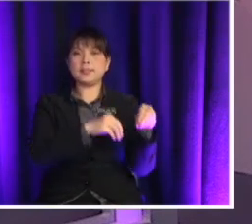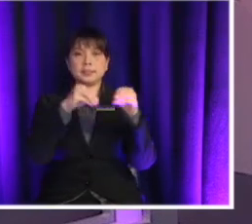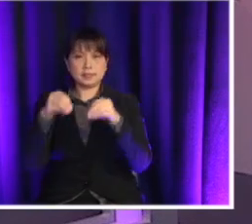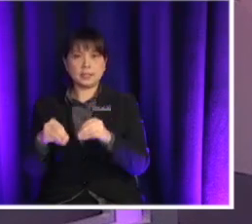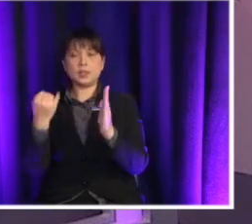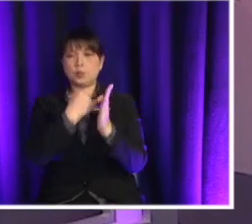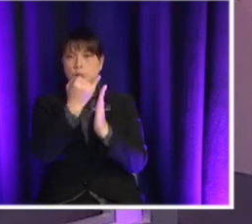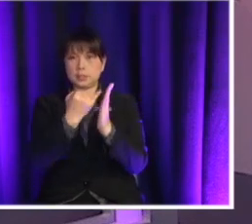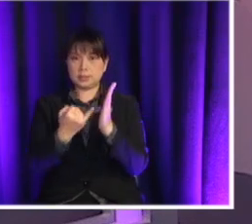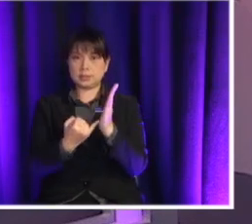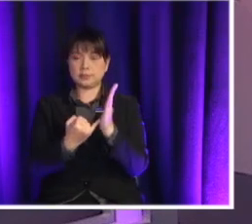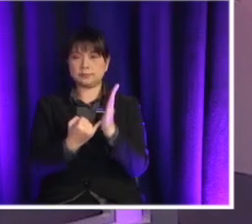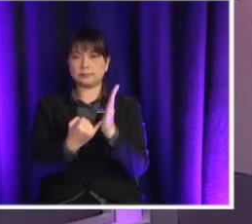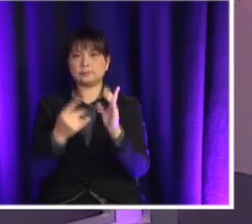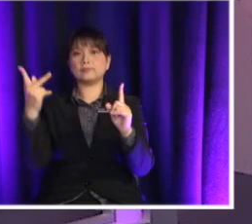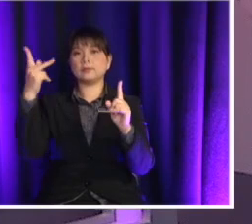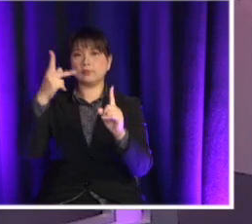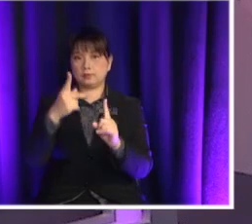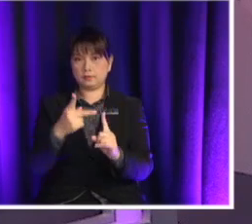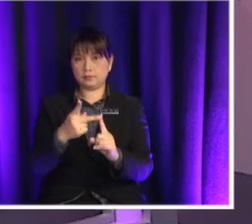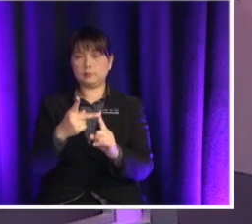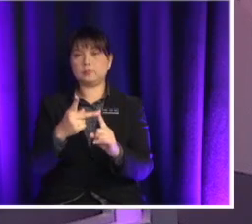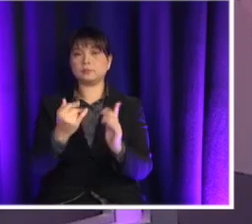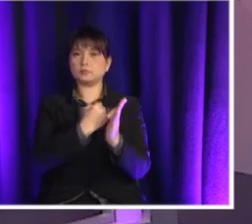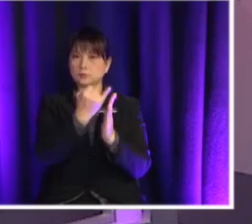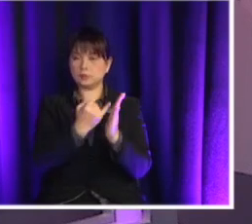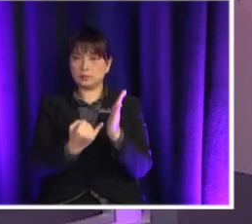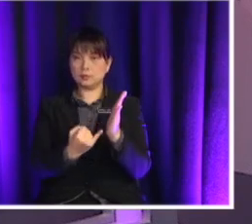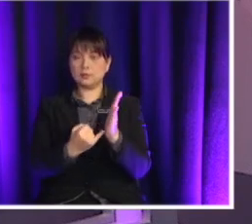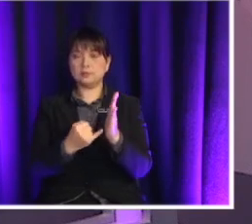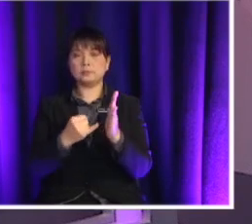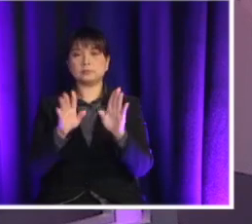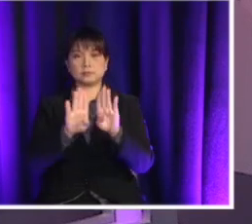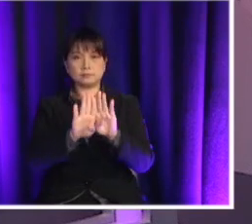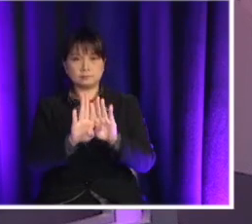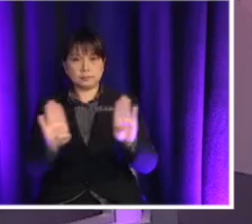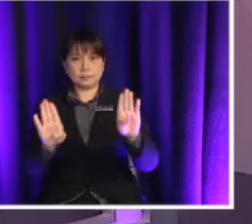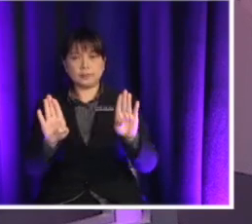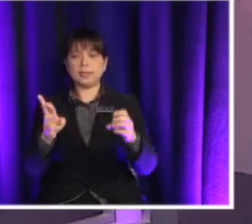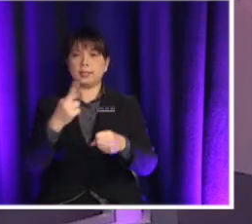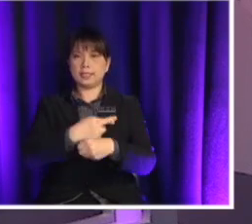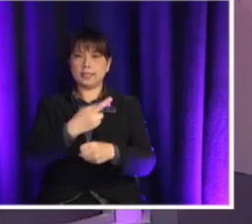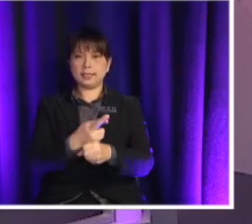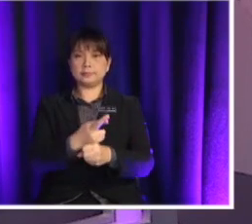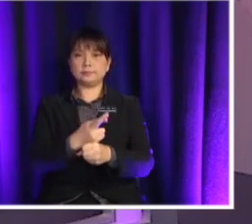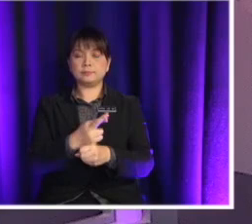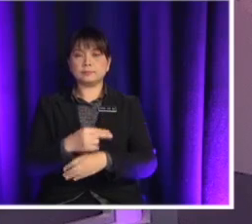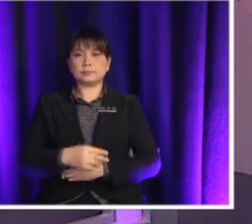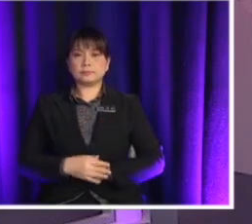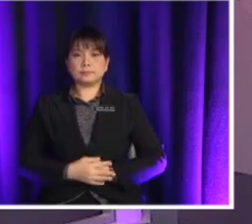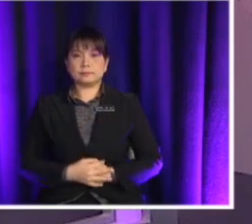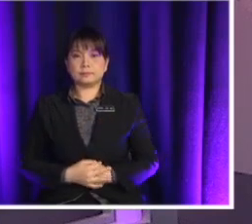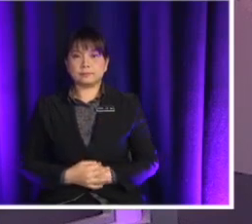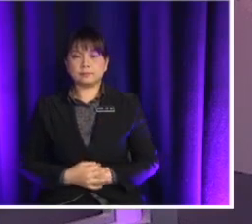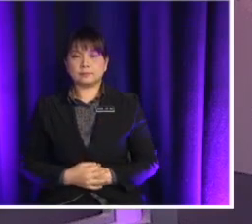lukisan skematik ni tadi ke lukisan papan reka ni tadi. Pindahkan. Kita pindahkan. Okey. Pandailah Aiman ni.